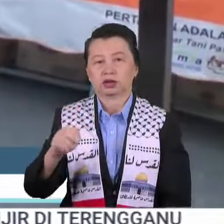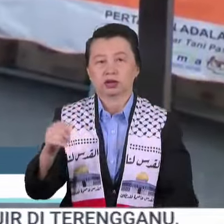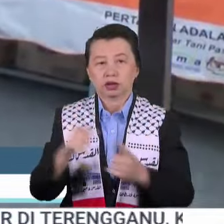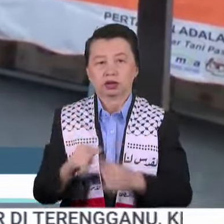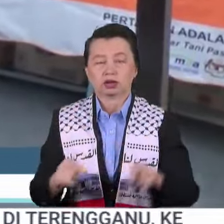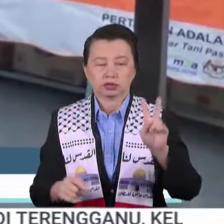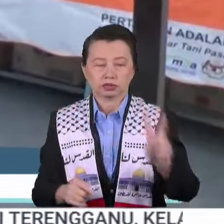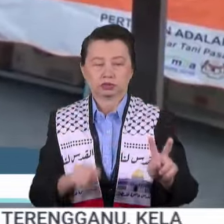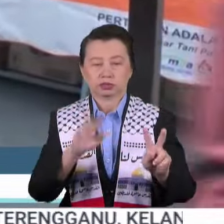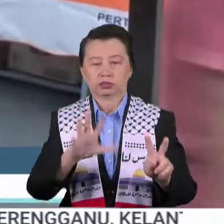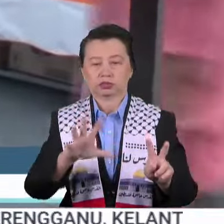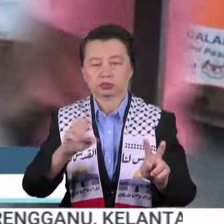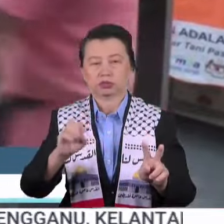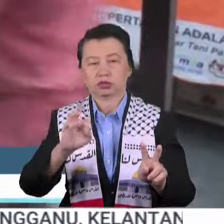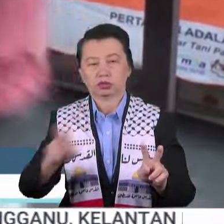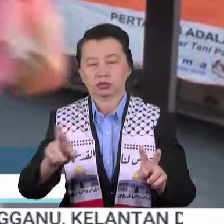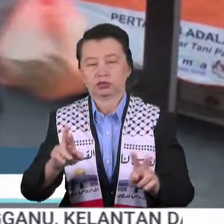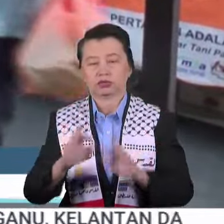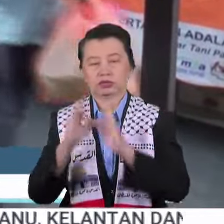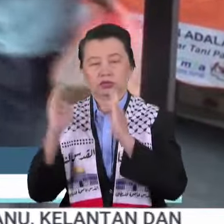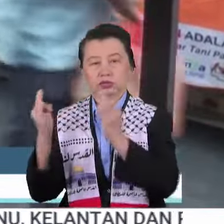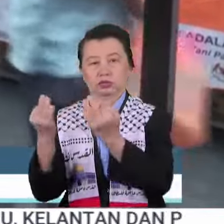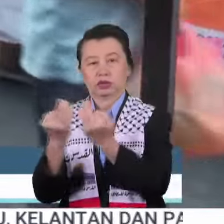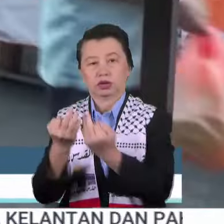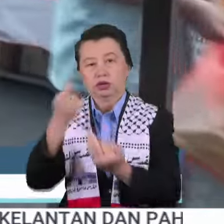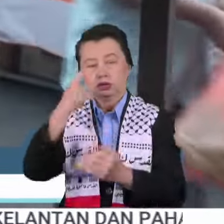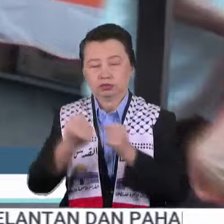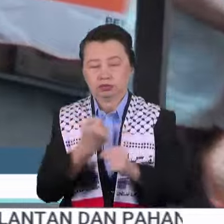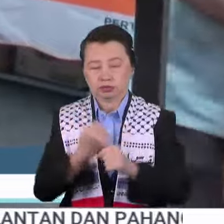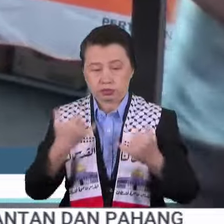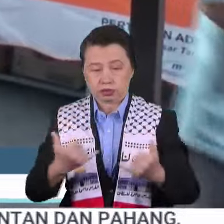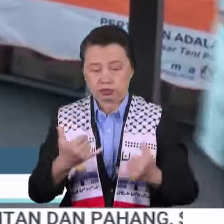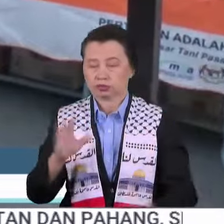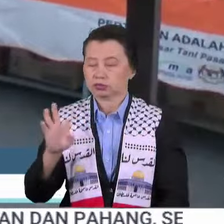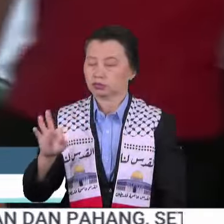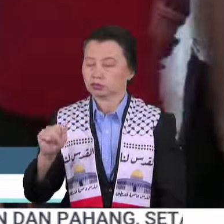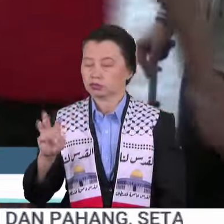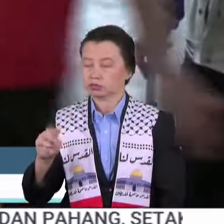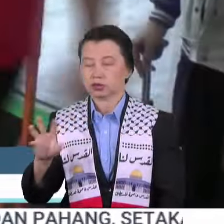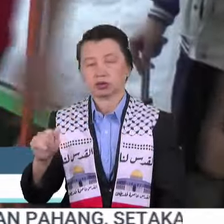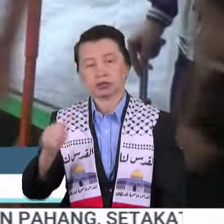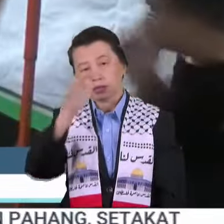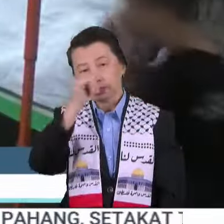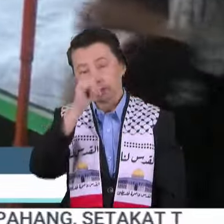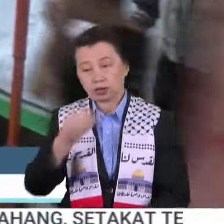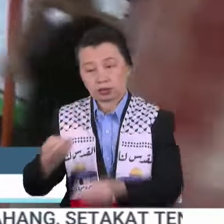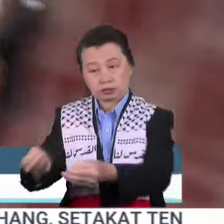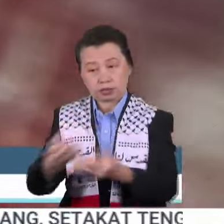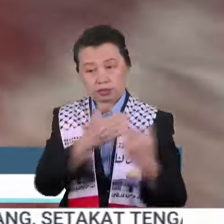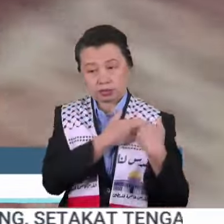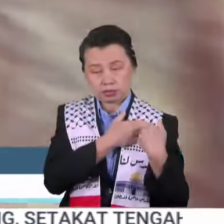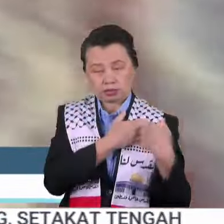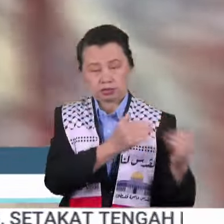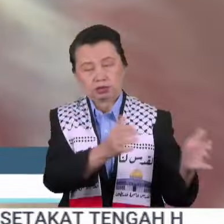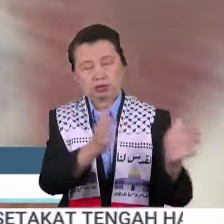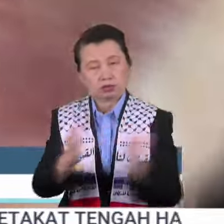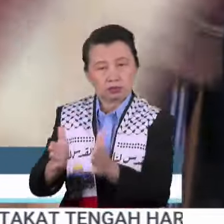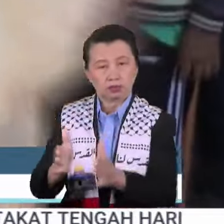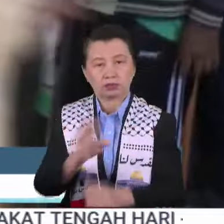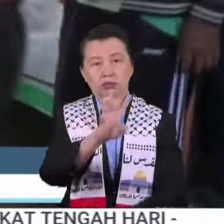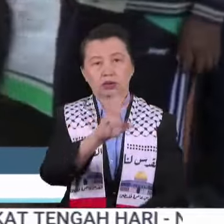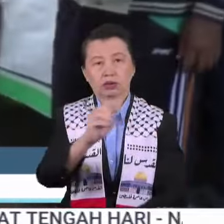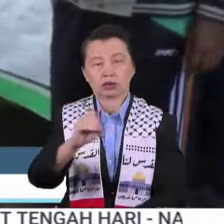kepada 250,000 isi rumah. Untuk tahun ini, Farma Melaka dipertanggungjawabkan menyelaras 400